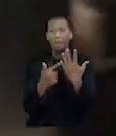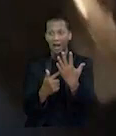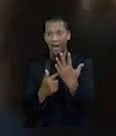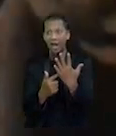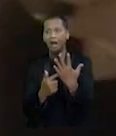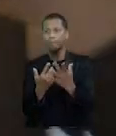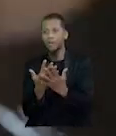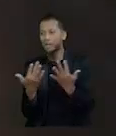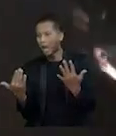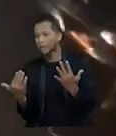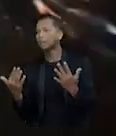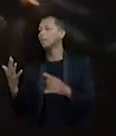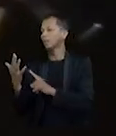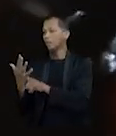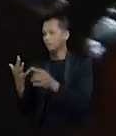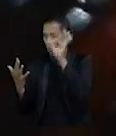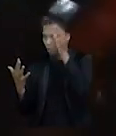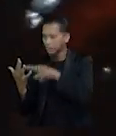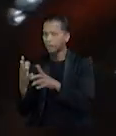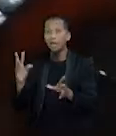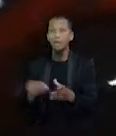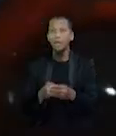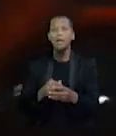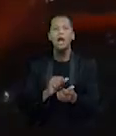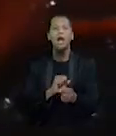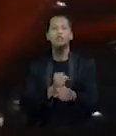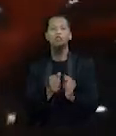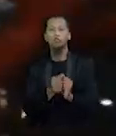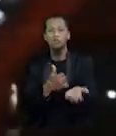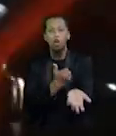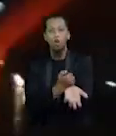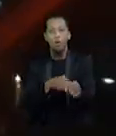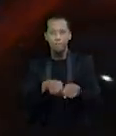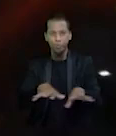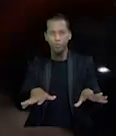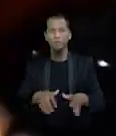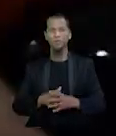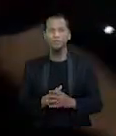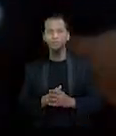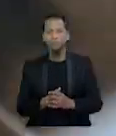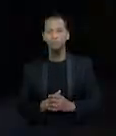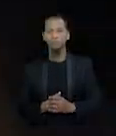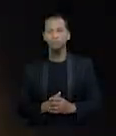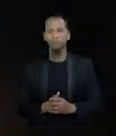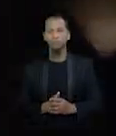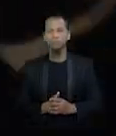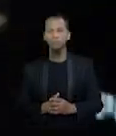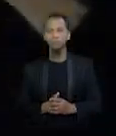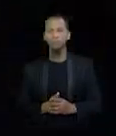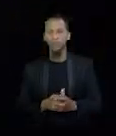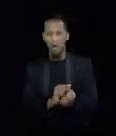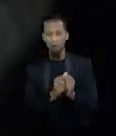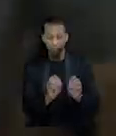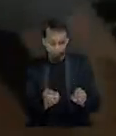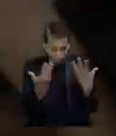dalam dugaan kasus penyalahgunaan dan Peredaran narkotika jenis sabu pengungkapan kasus ini bermula